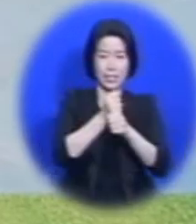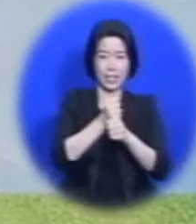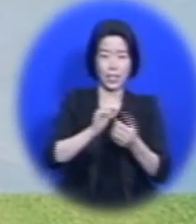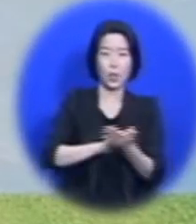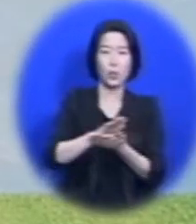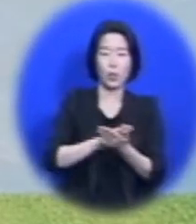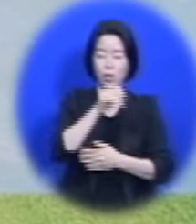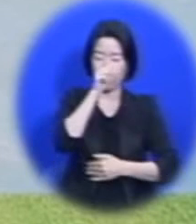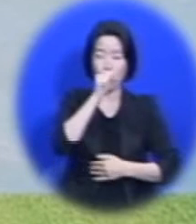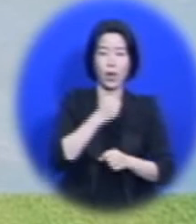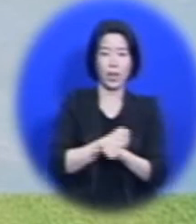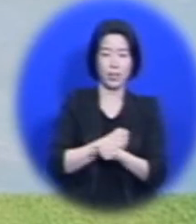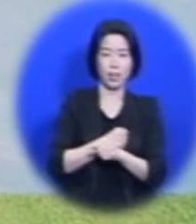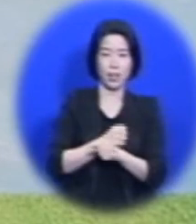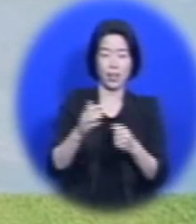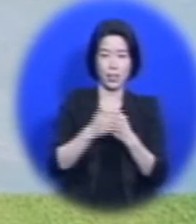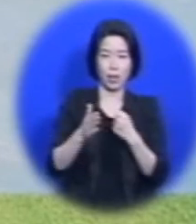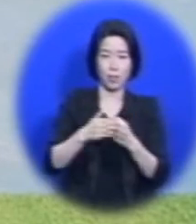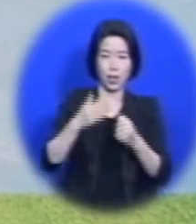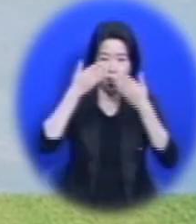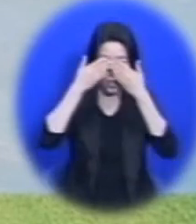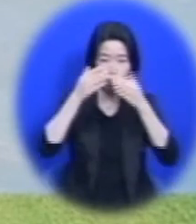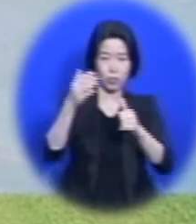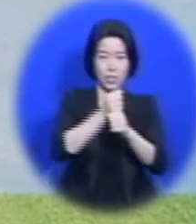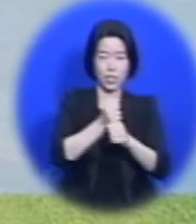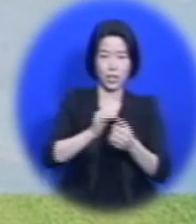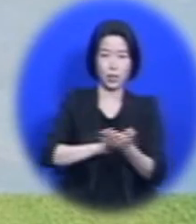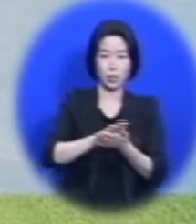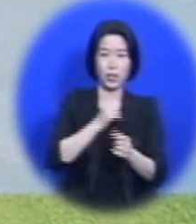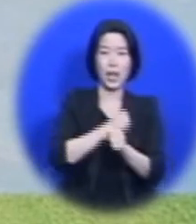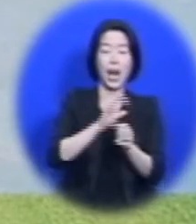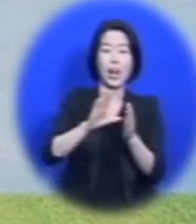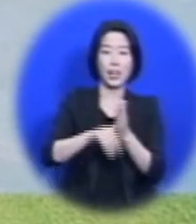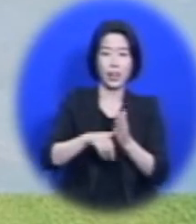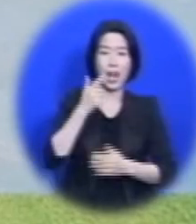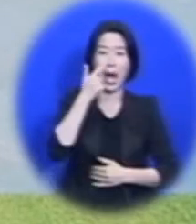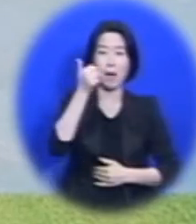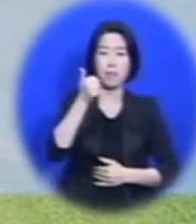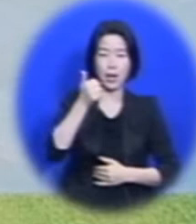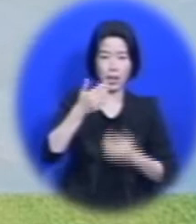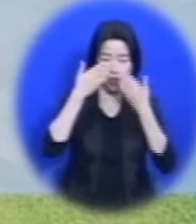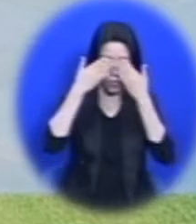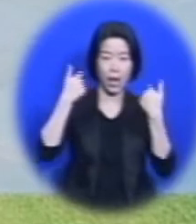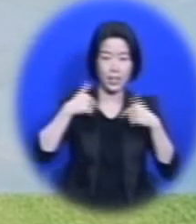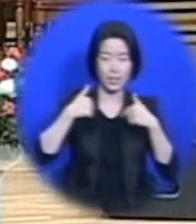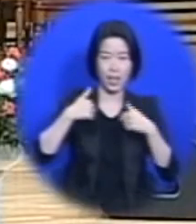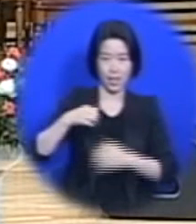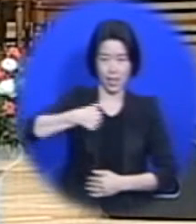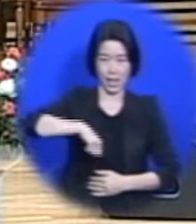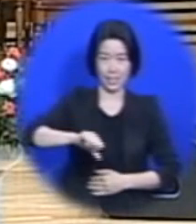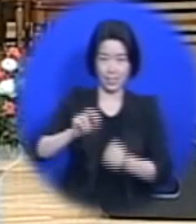좋아했답니다. 그래서 술래잡기 놀이를 하는데 항상 아빠가 술래고 그리고 아들이 숨는